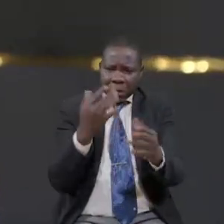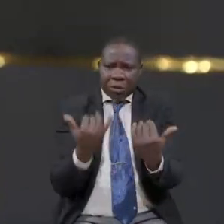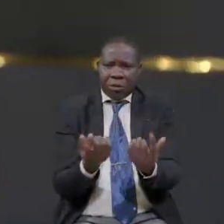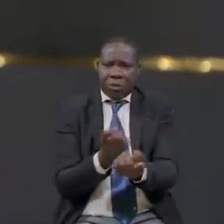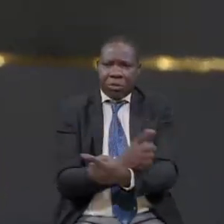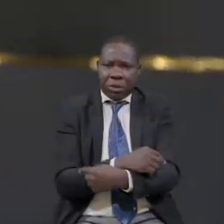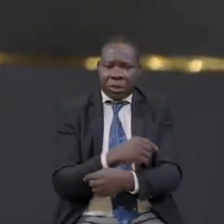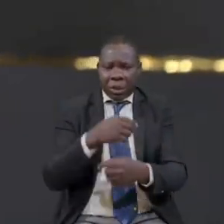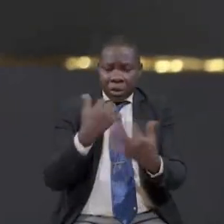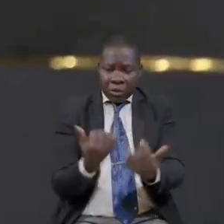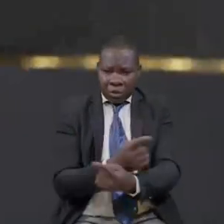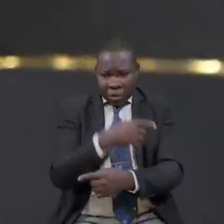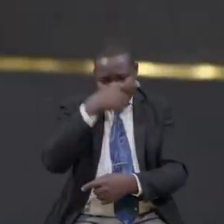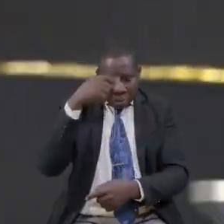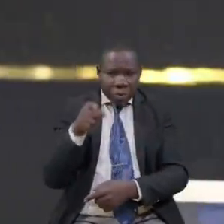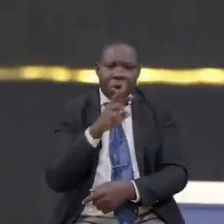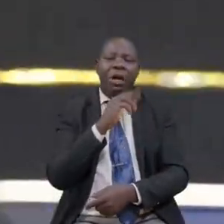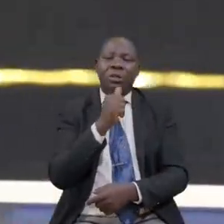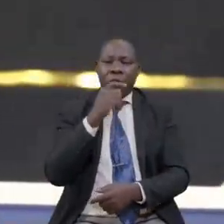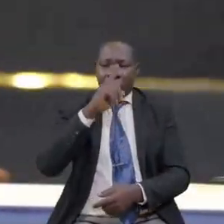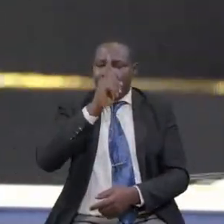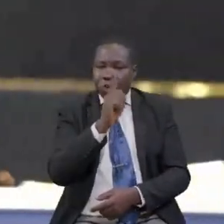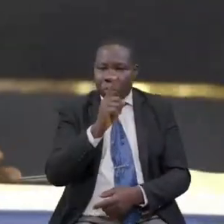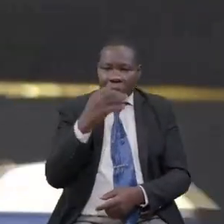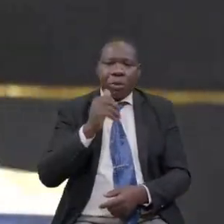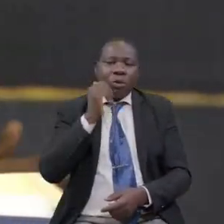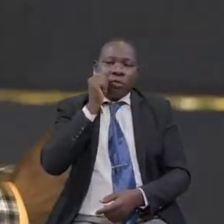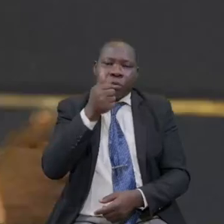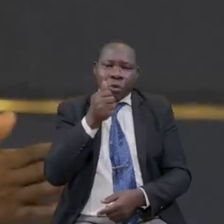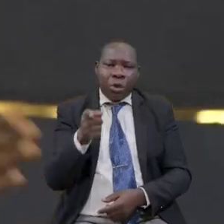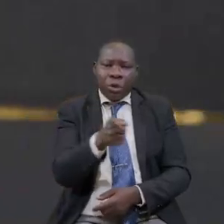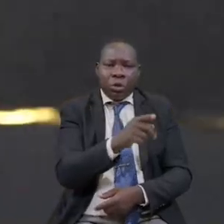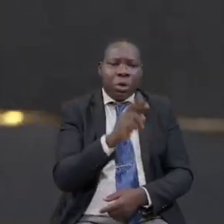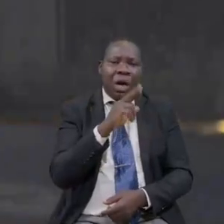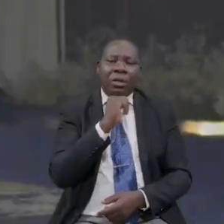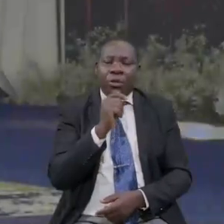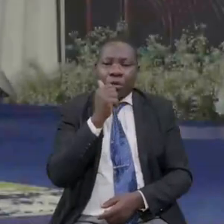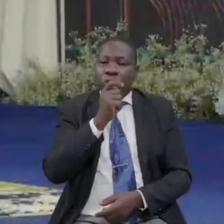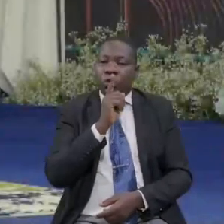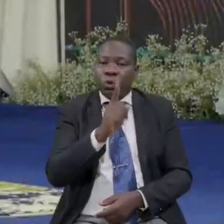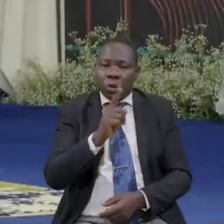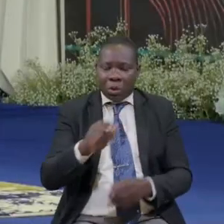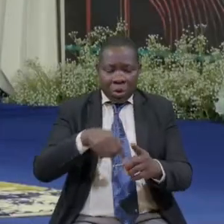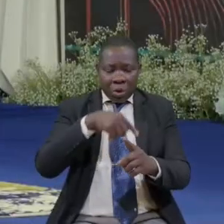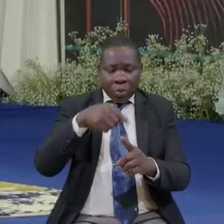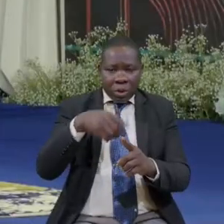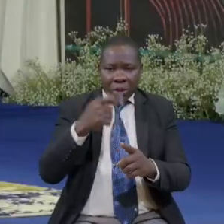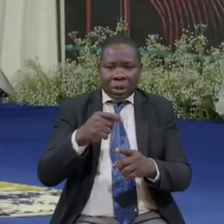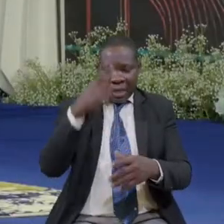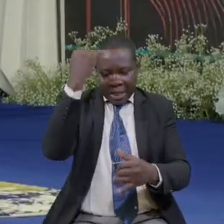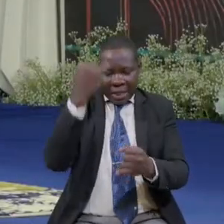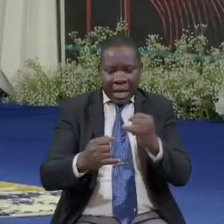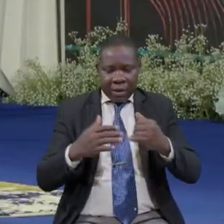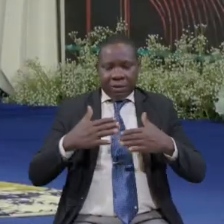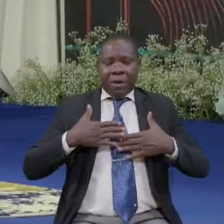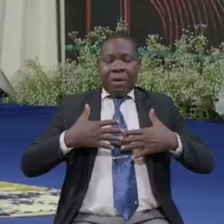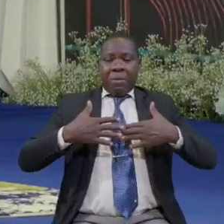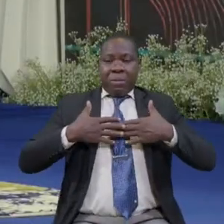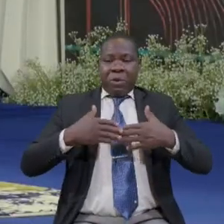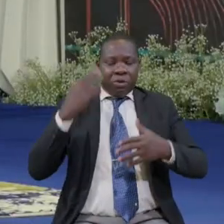jour, parce que vous n'êtes pas sûr de demain, vous n'êtes pas sûr du dernier souffle